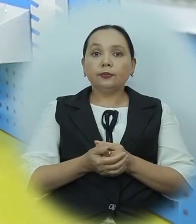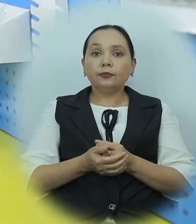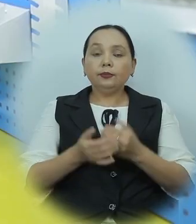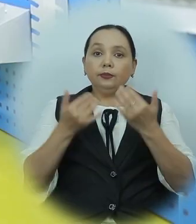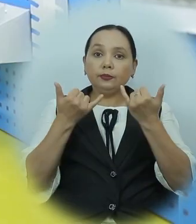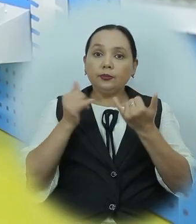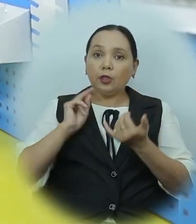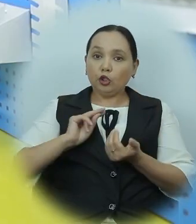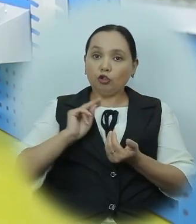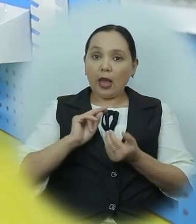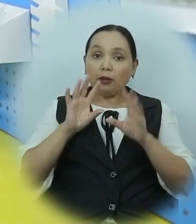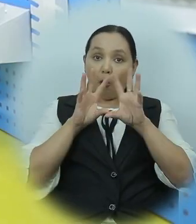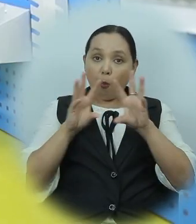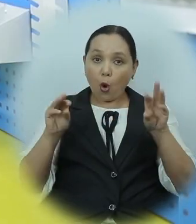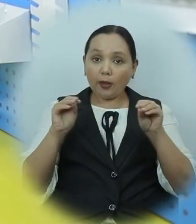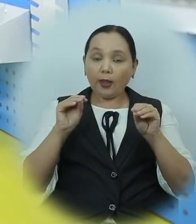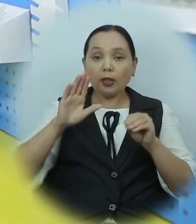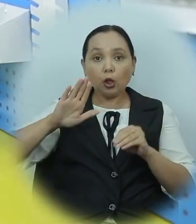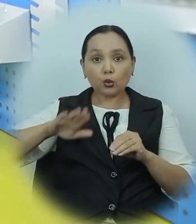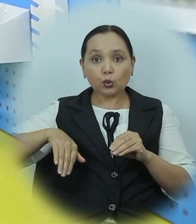Endi ishlatib bo'lingandan so'ngra